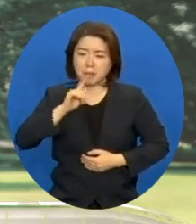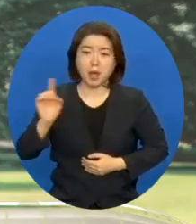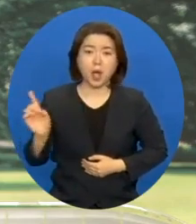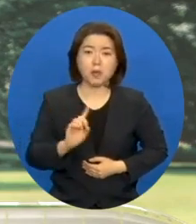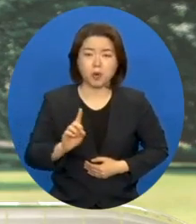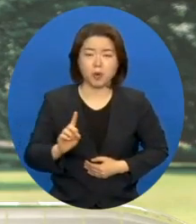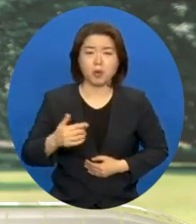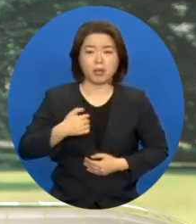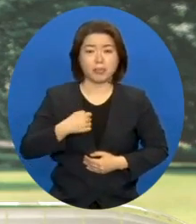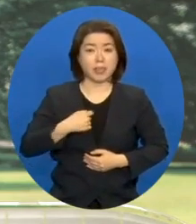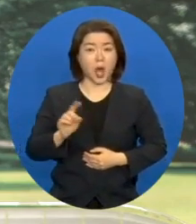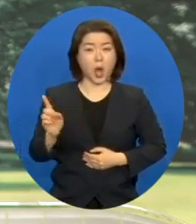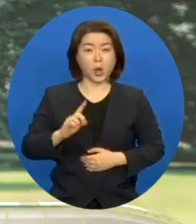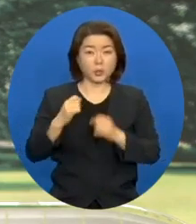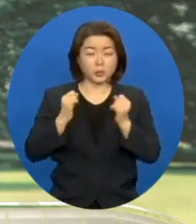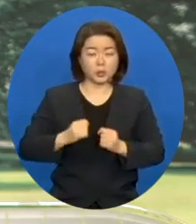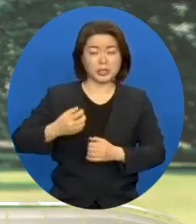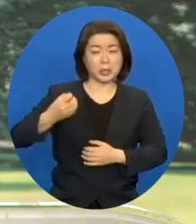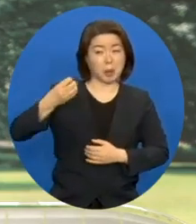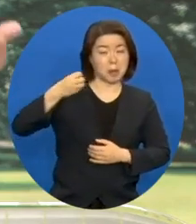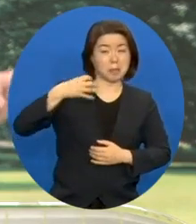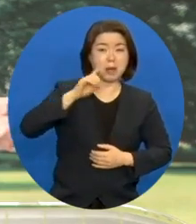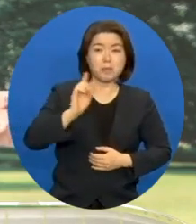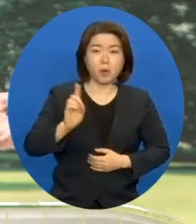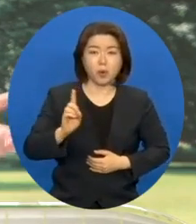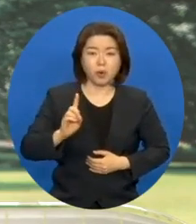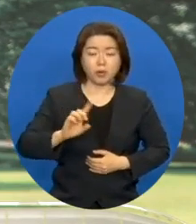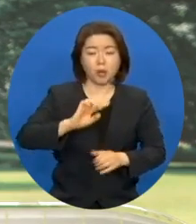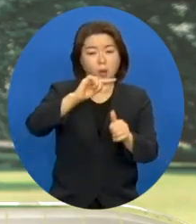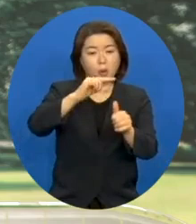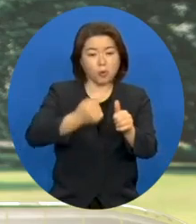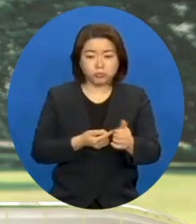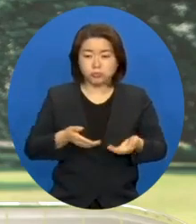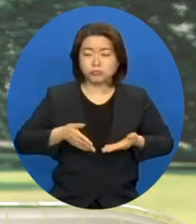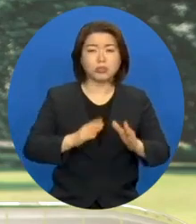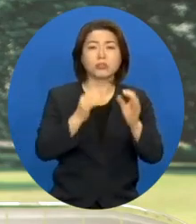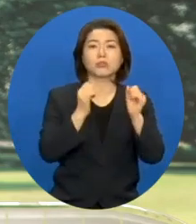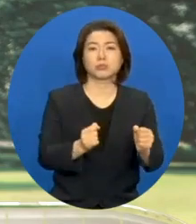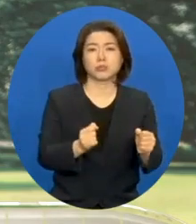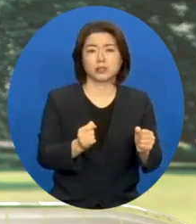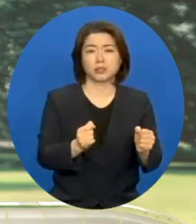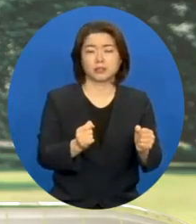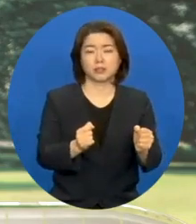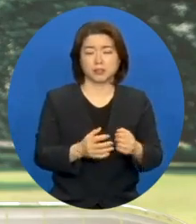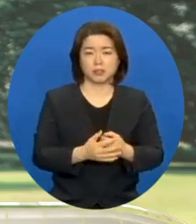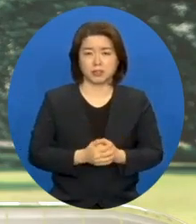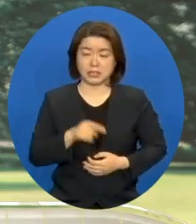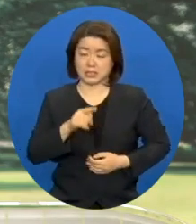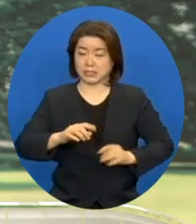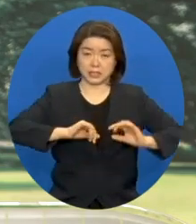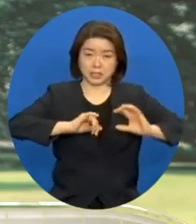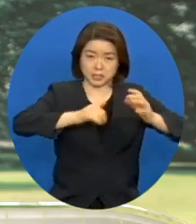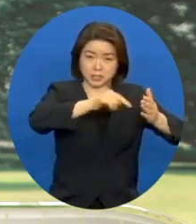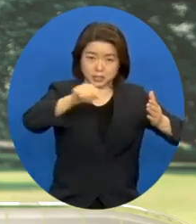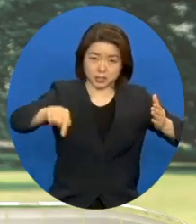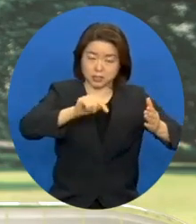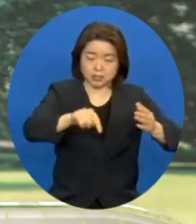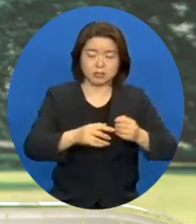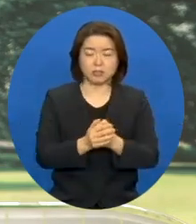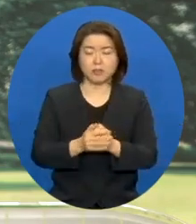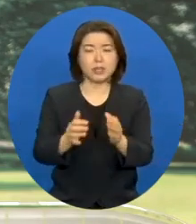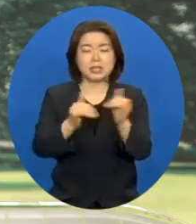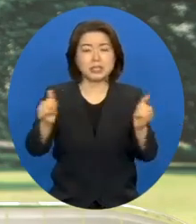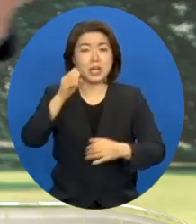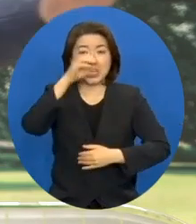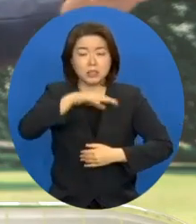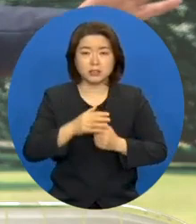줄 아세요? 우리가 도대체 어떤 존재입니까? 그냥 우연히 태어난 존재래요. 이 세상은 사람이